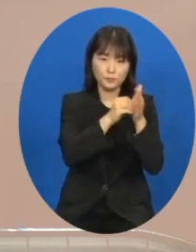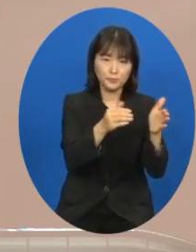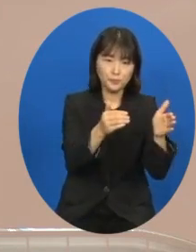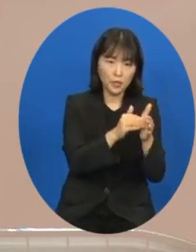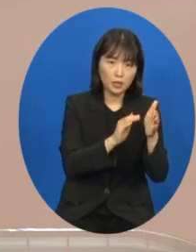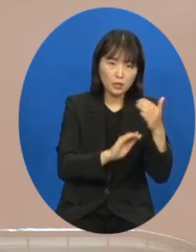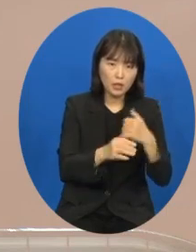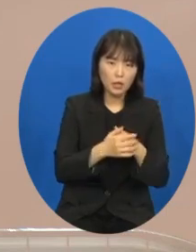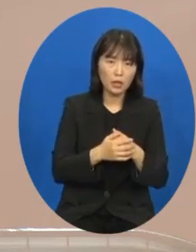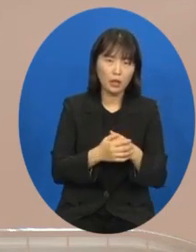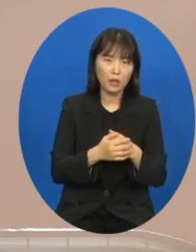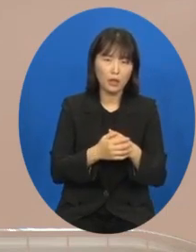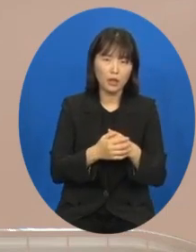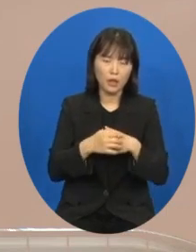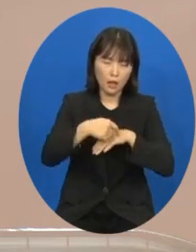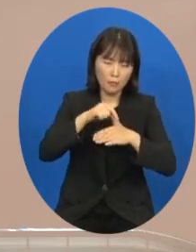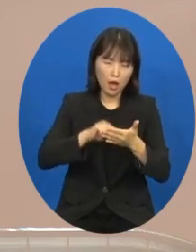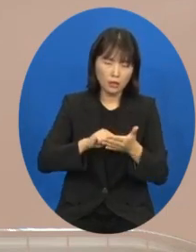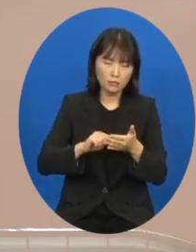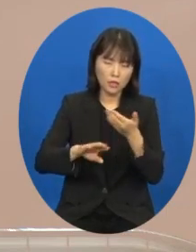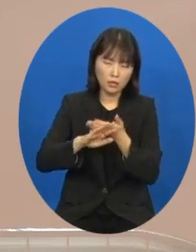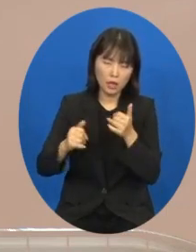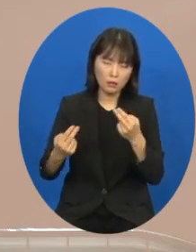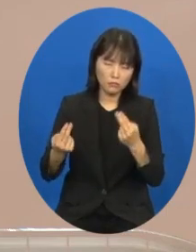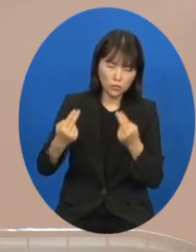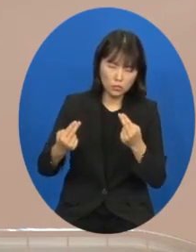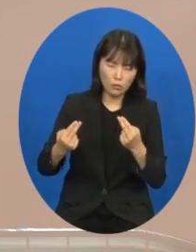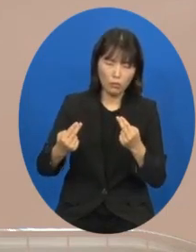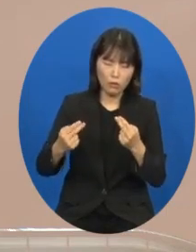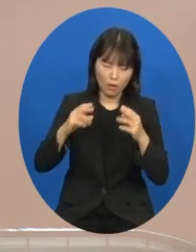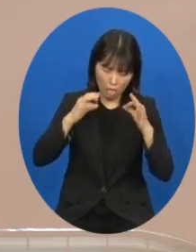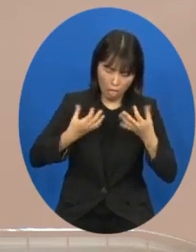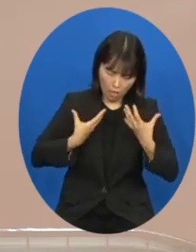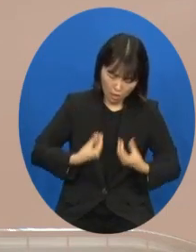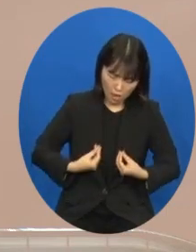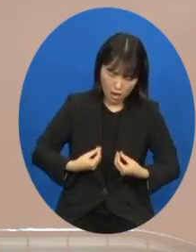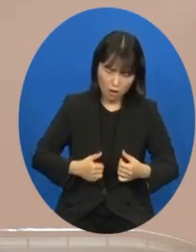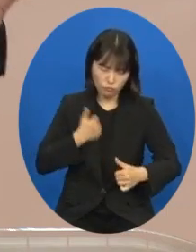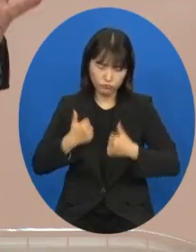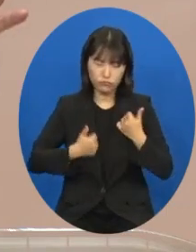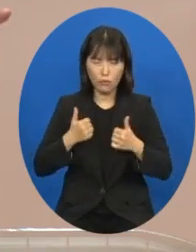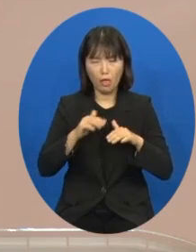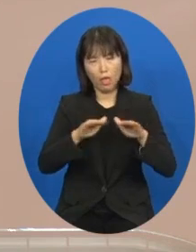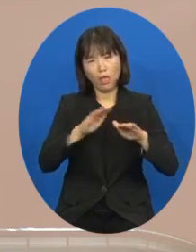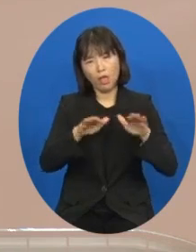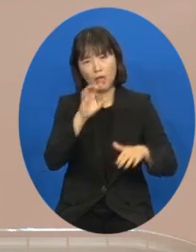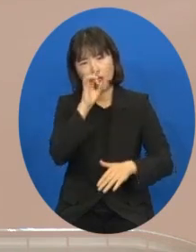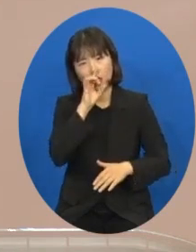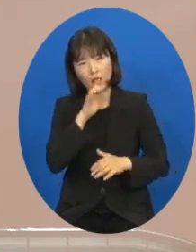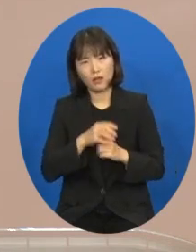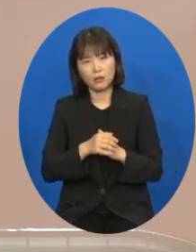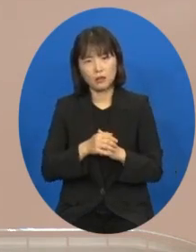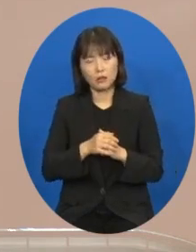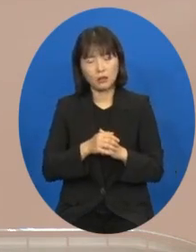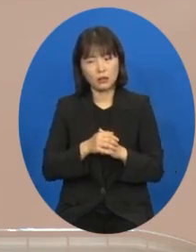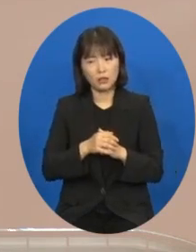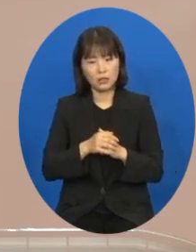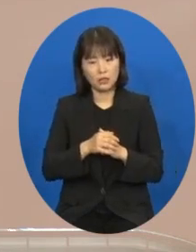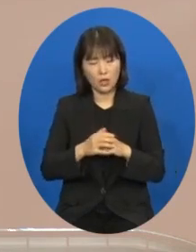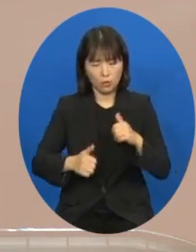마음의 열등감과 분노가 해결이 안 돼요. 이분이 가지고 있는 분노는 사람에 대한 게 아니고 하나님에 대한